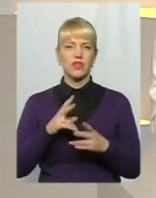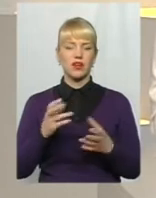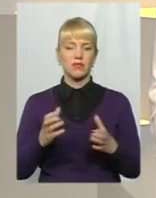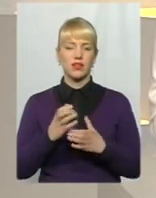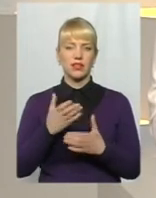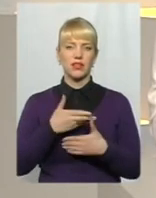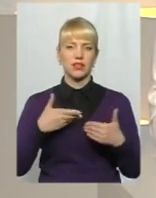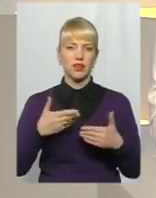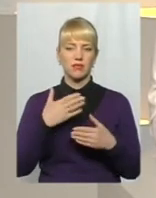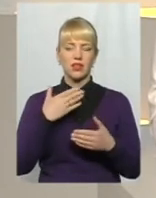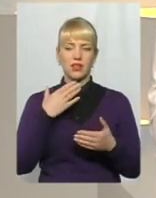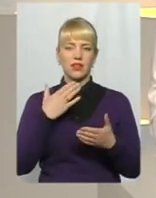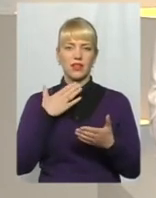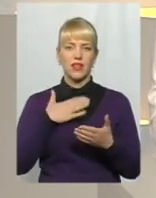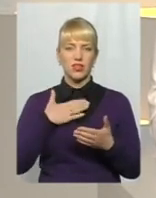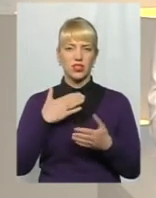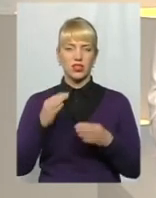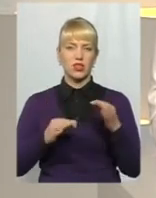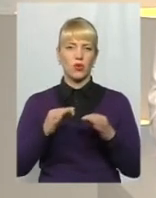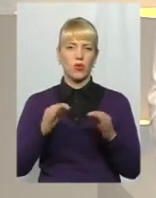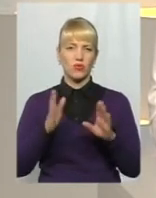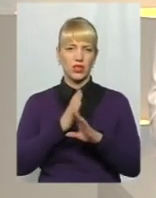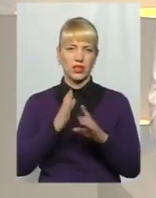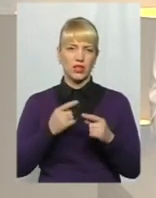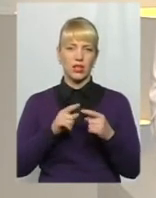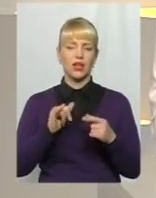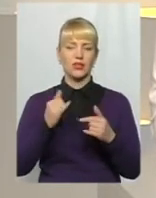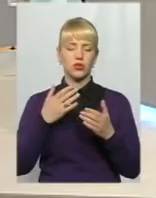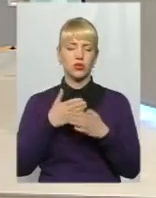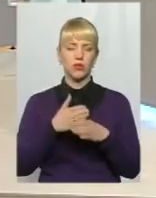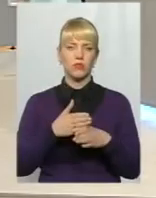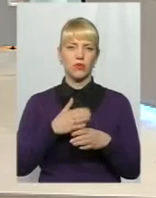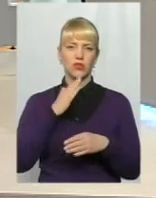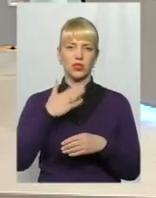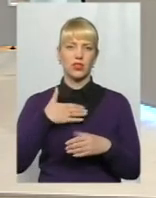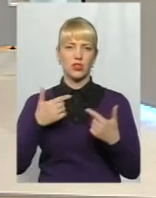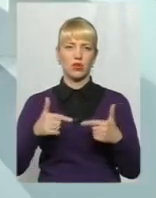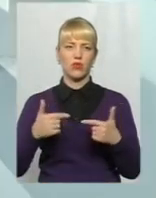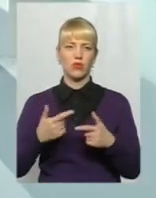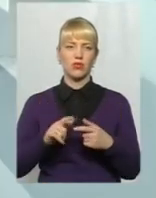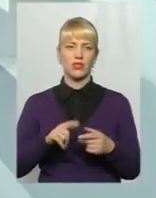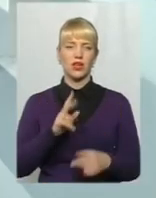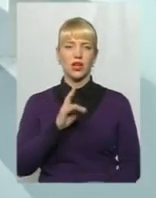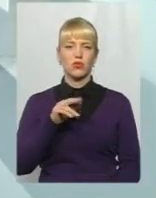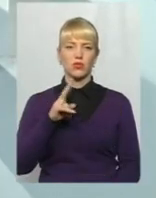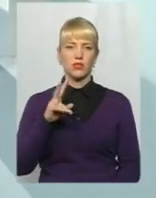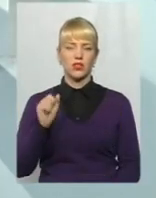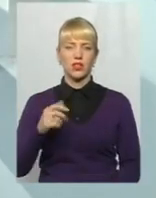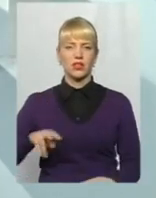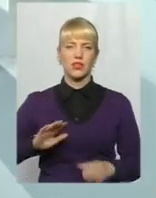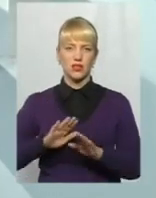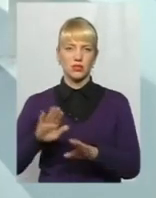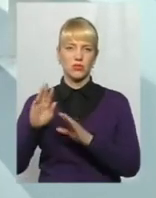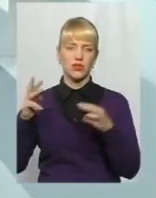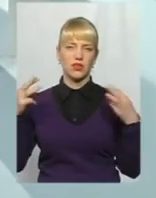наше довкілля, допоможуть цю тему розкрити сьогодні нам наші гості. Отож, знайомтесь. У нас у студії Інна Куцька, заступник